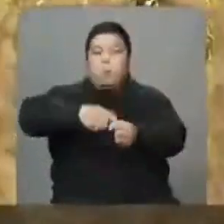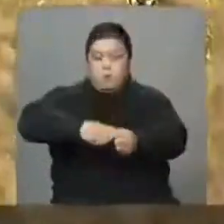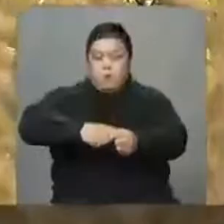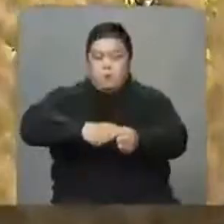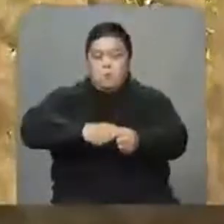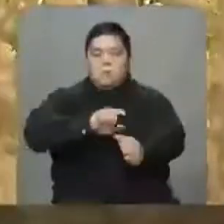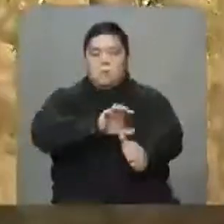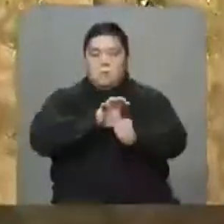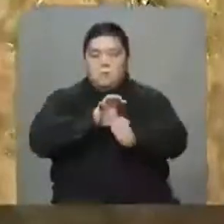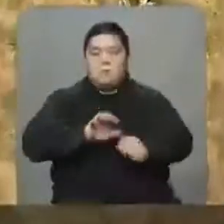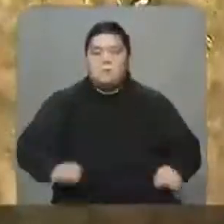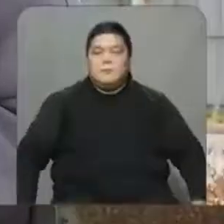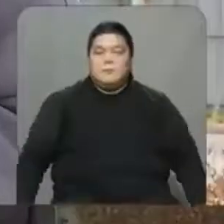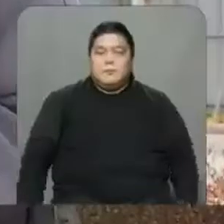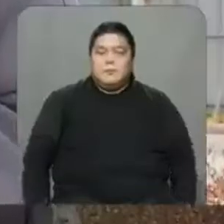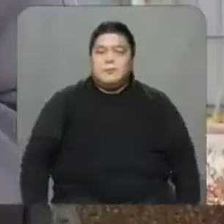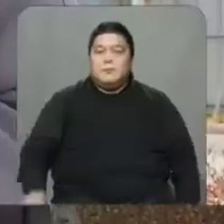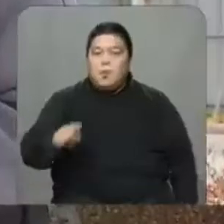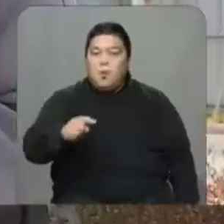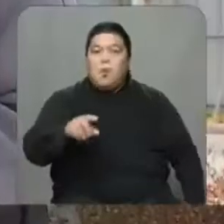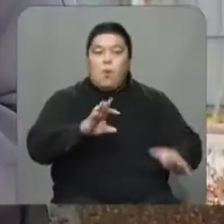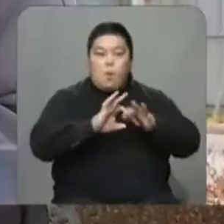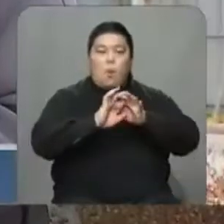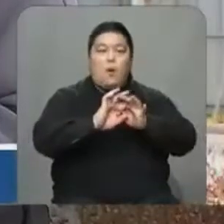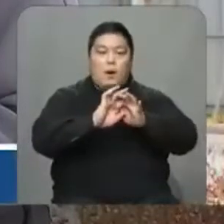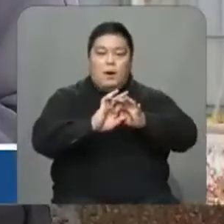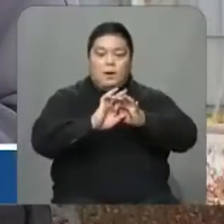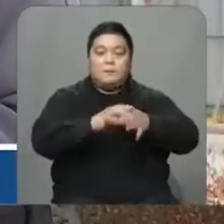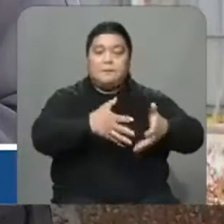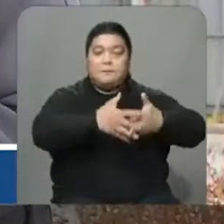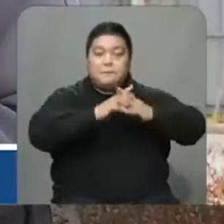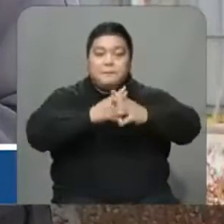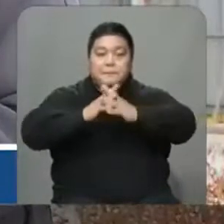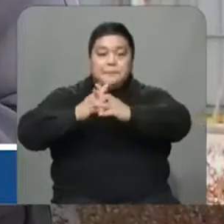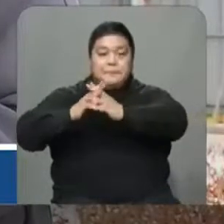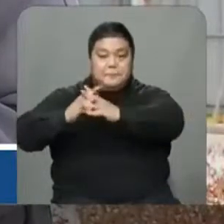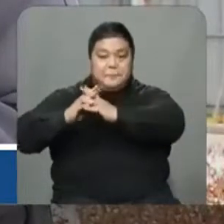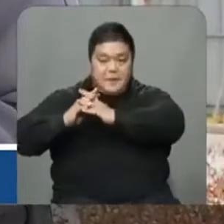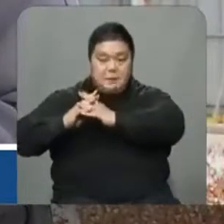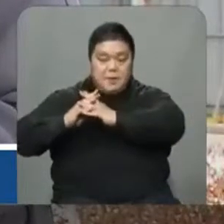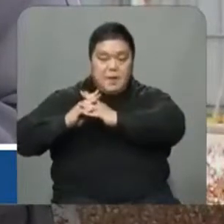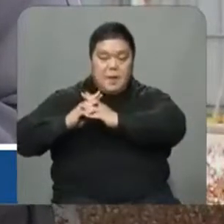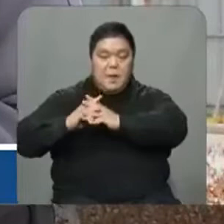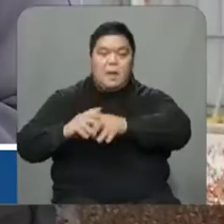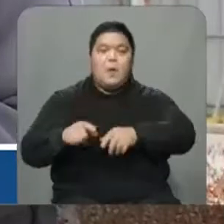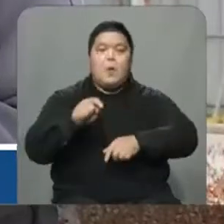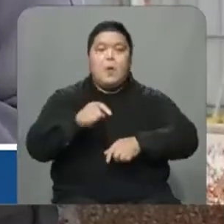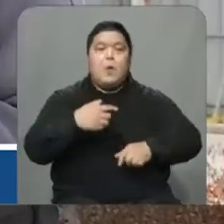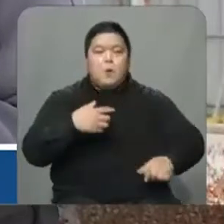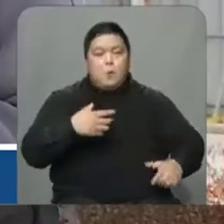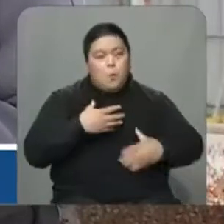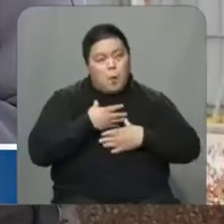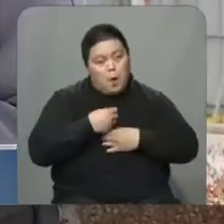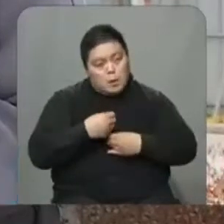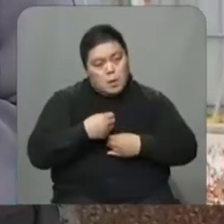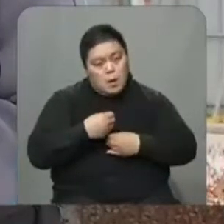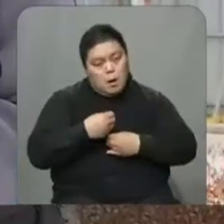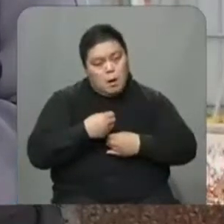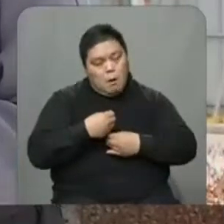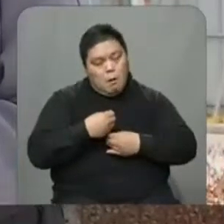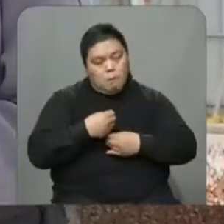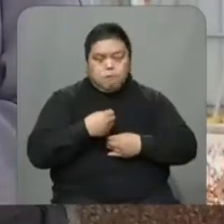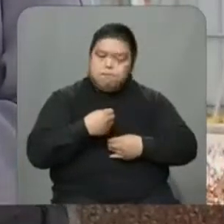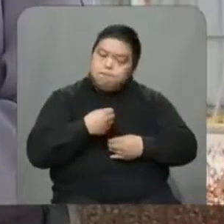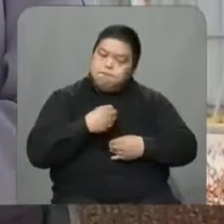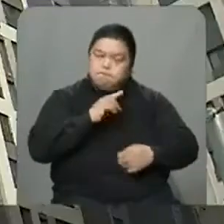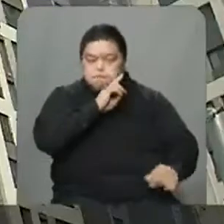진행됩니다. 이렇게 수소 관련 사업들이 속속 추진되고 있지만 일부 주민들은 수소 안전성에 대해 우려의